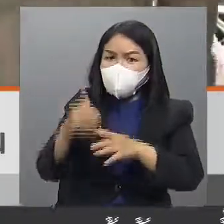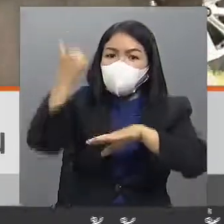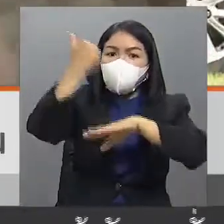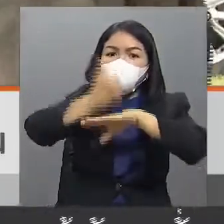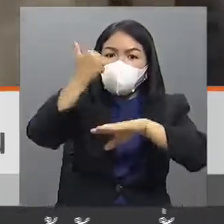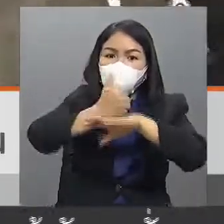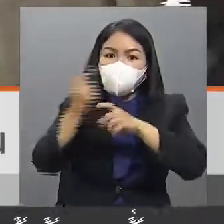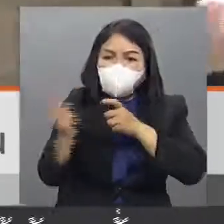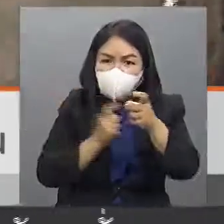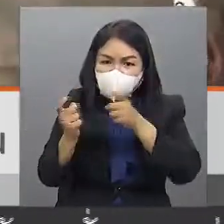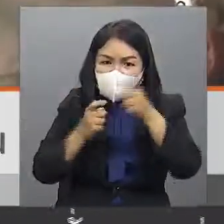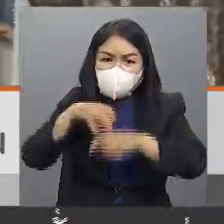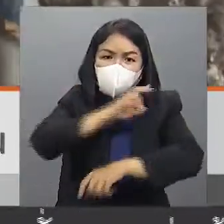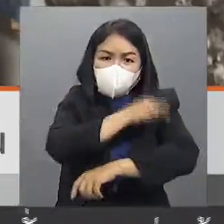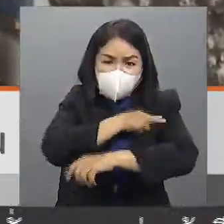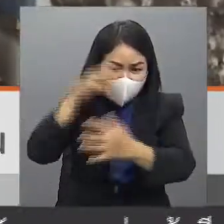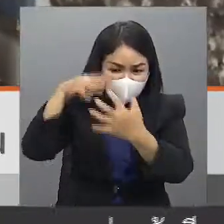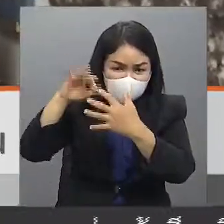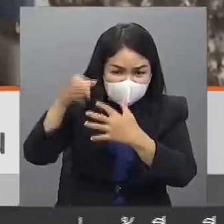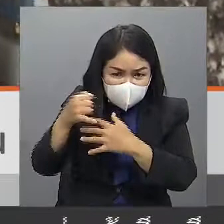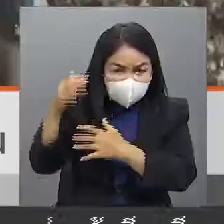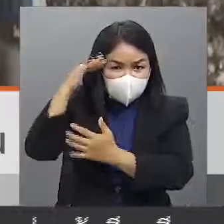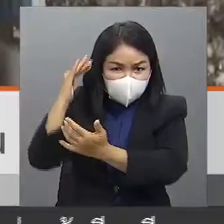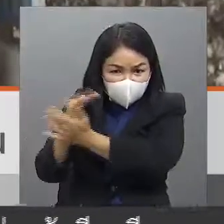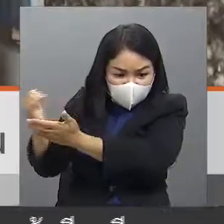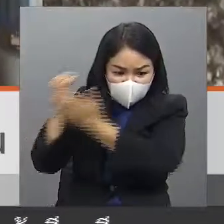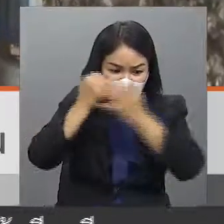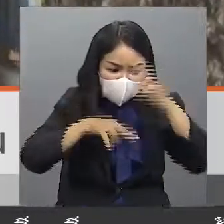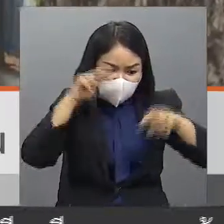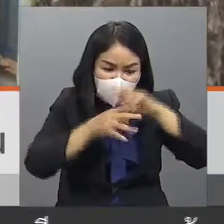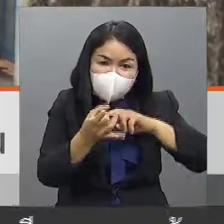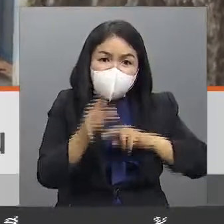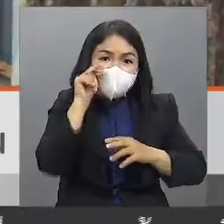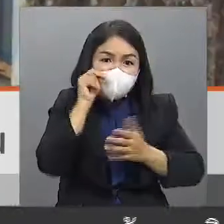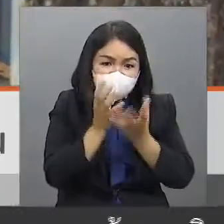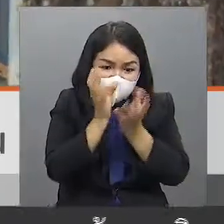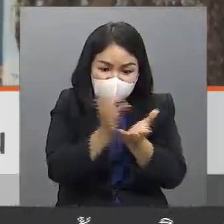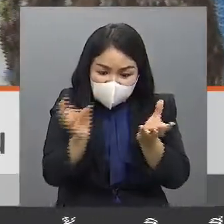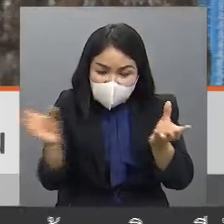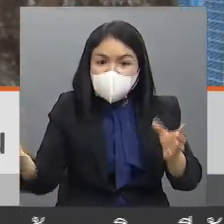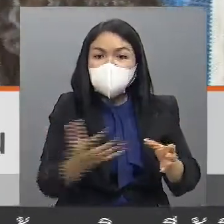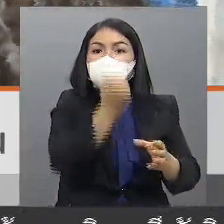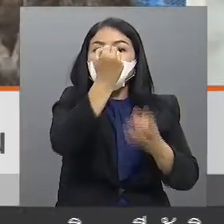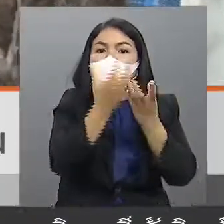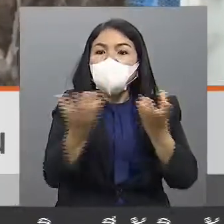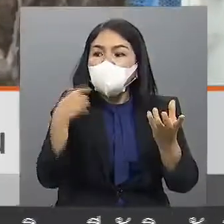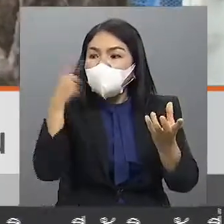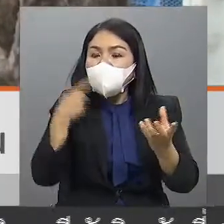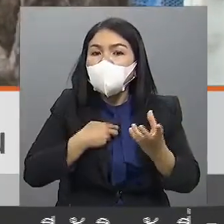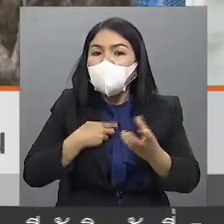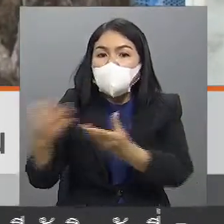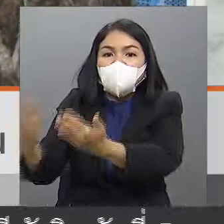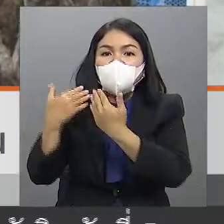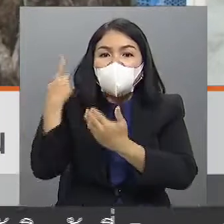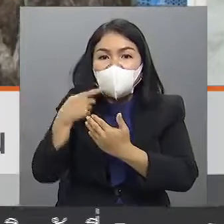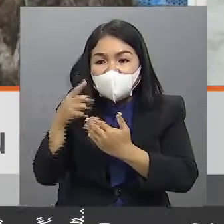ตเวชจึงแจ้งตำรวจให้เข้ามาตรวจสอบโดยเบื้องต้นได้ยึดเครื่องดื่มทั้งหมดไว้เป็นของกลางและสืบหาตัวผู้นำฝากให้ผู้ป่วยเพื่อดำ